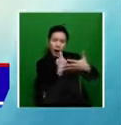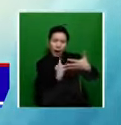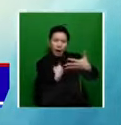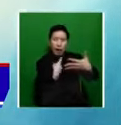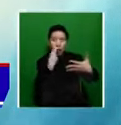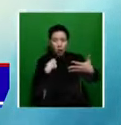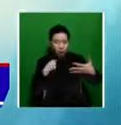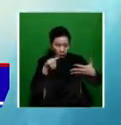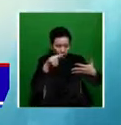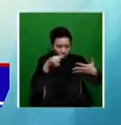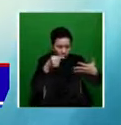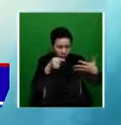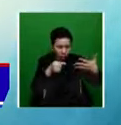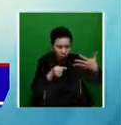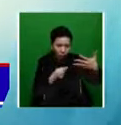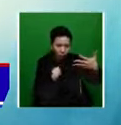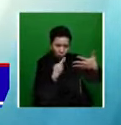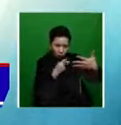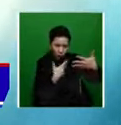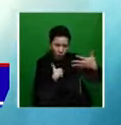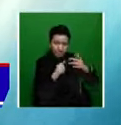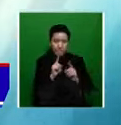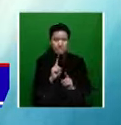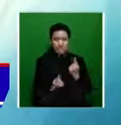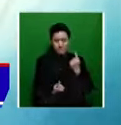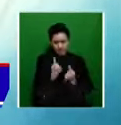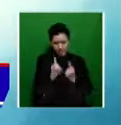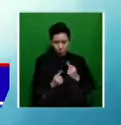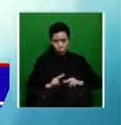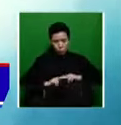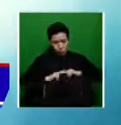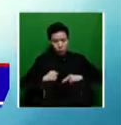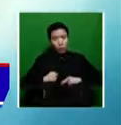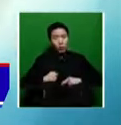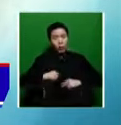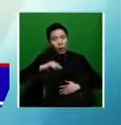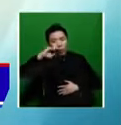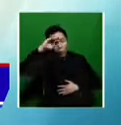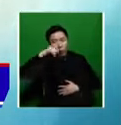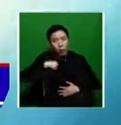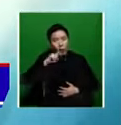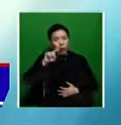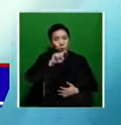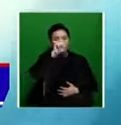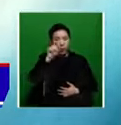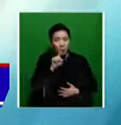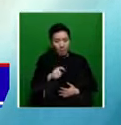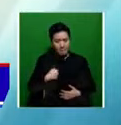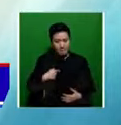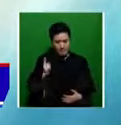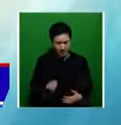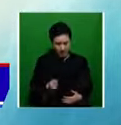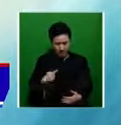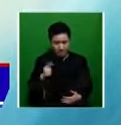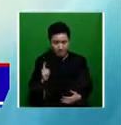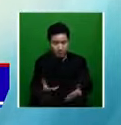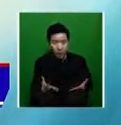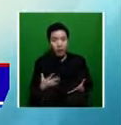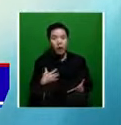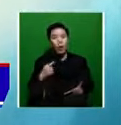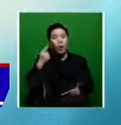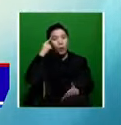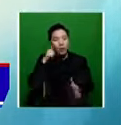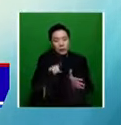นี้ดูท่านก็จะประเมินตัวเองได้ในเบื้องต้นนะครับว่าท่านเนี่ยอยู่ในข่ายที่จะเป็น